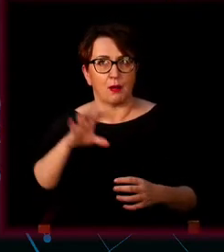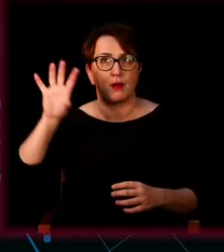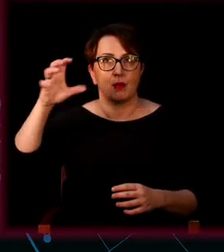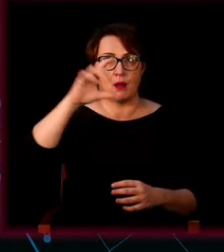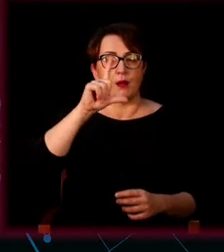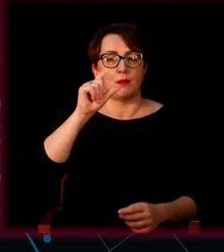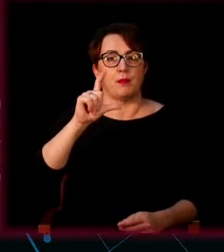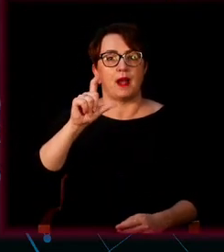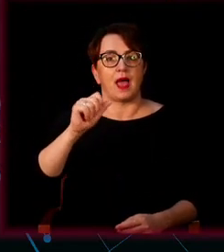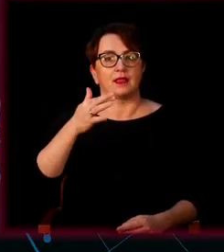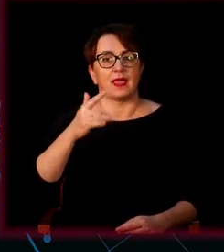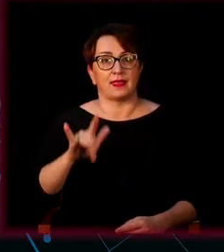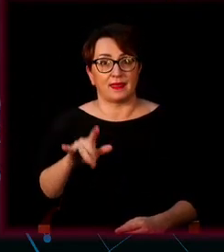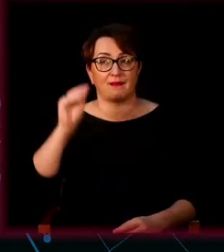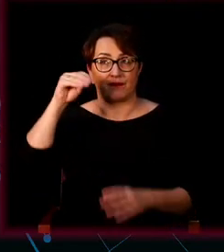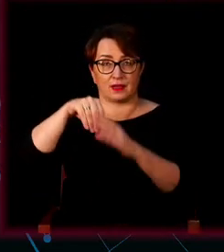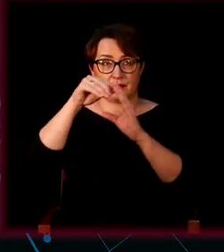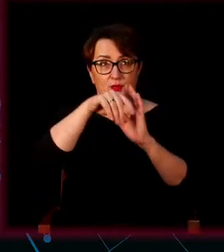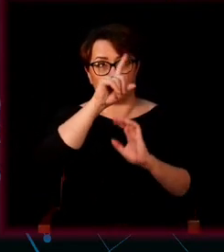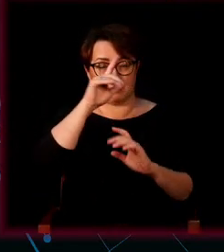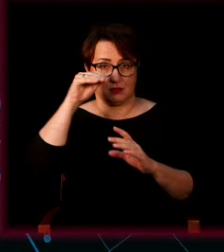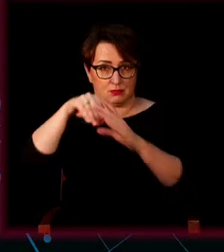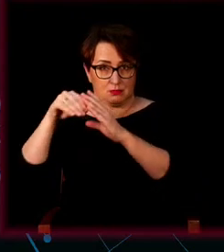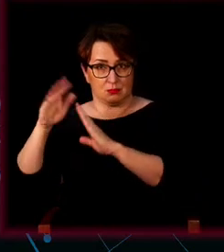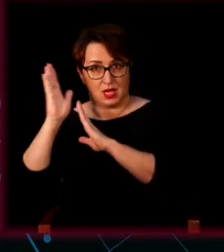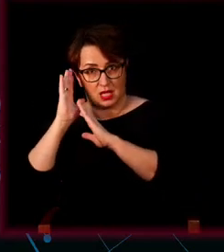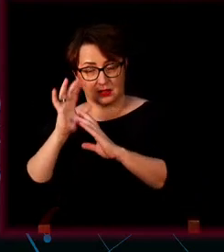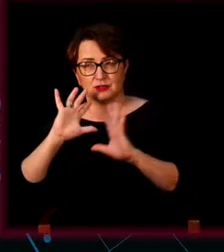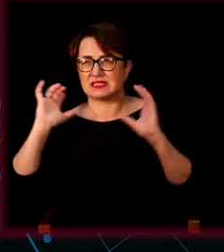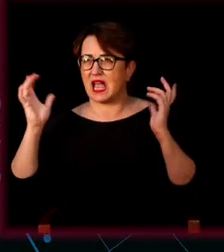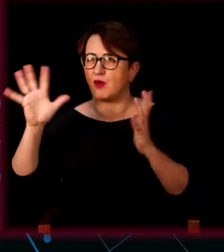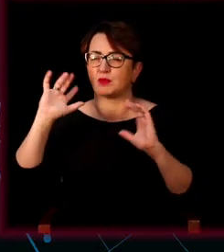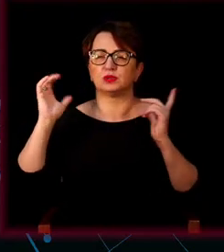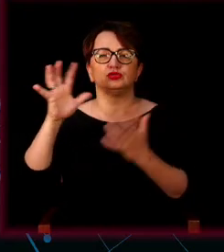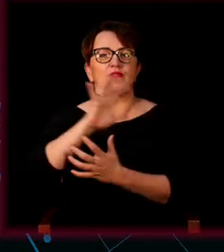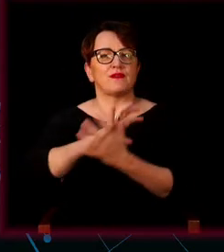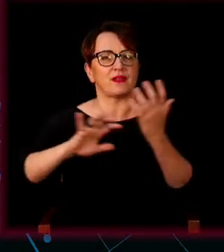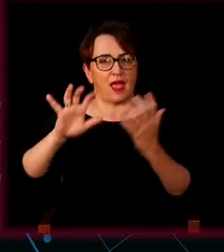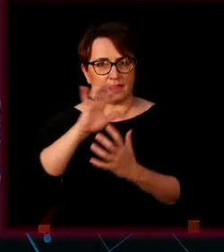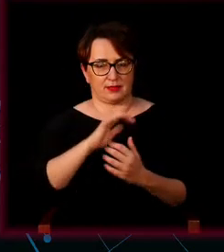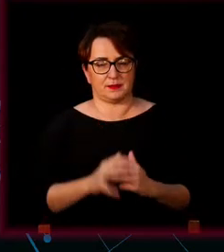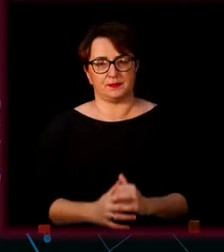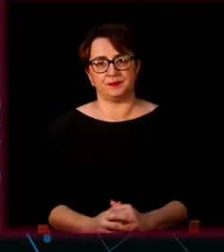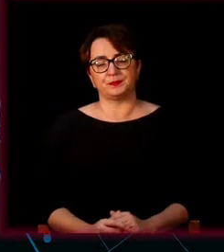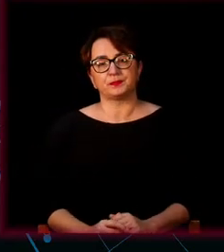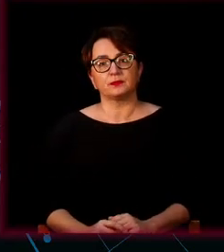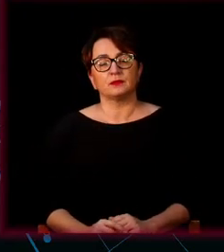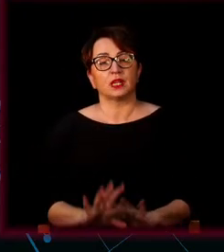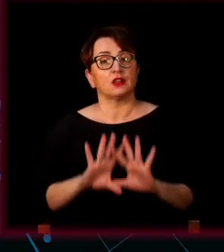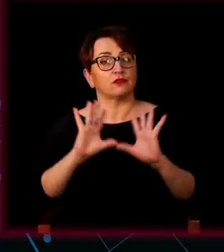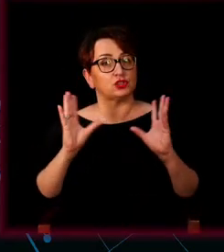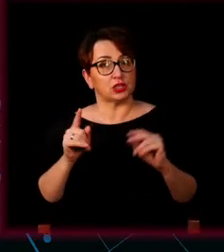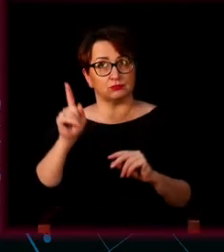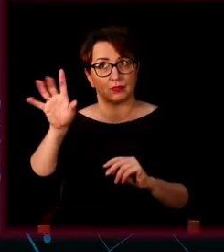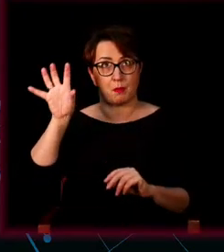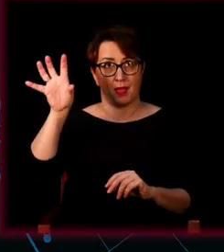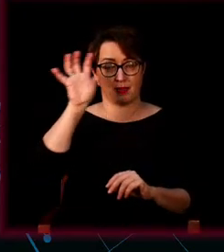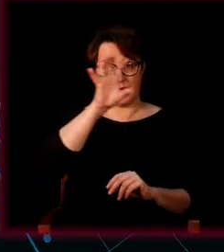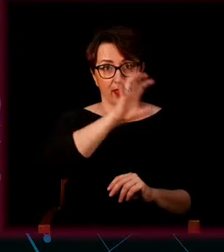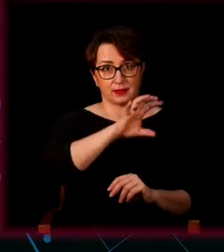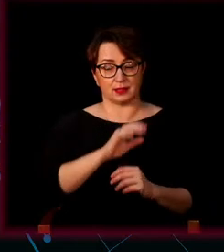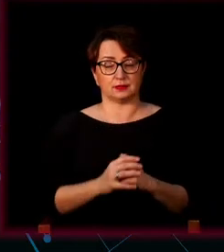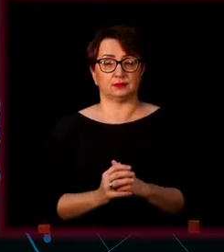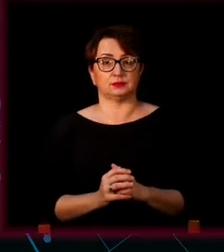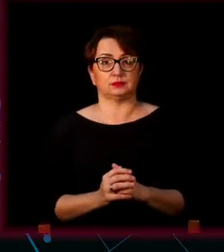wszystkie zamieszkałe planety w tym wszechświecie, który ona powołała do życia. I wszystkie te planety zostały